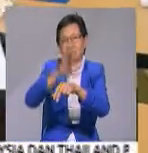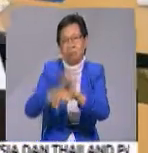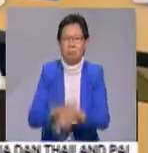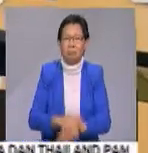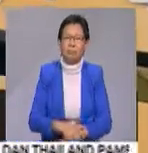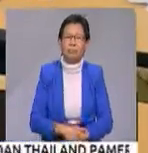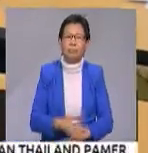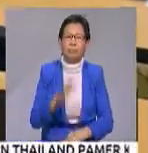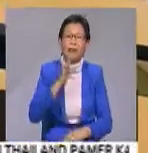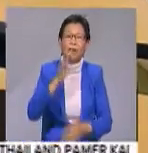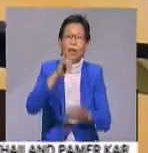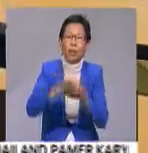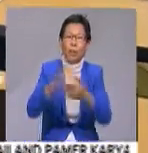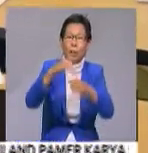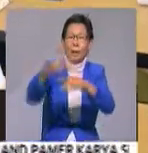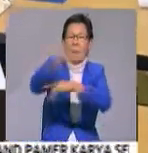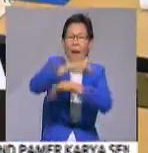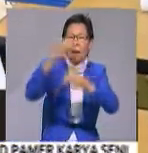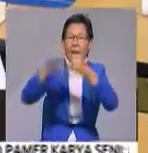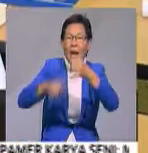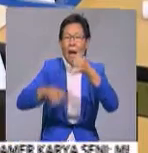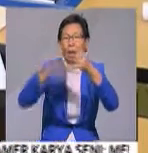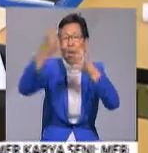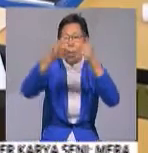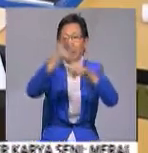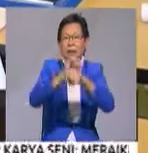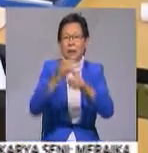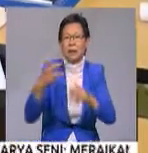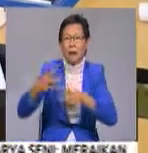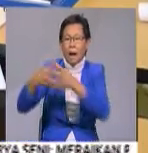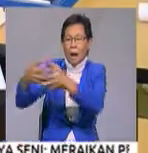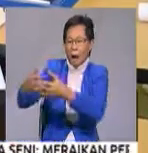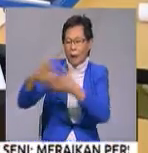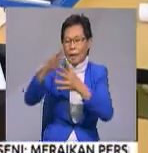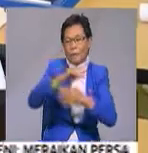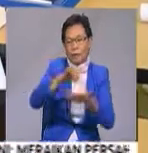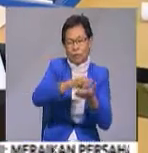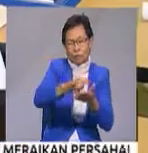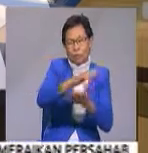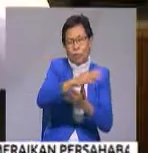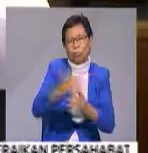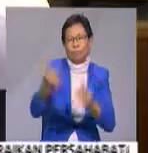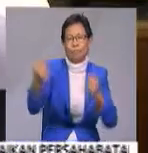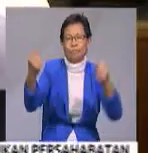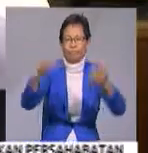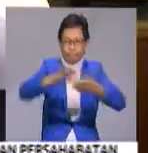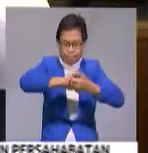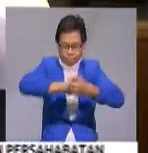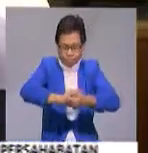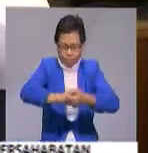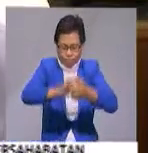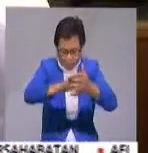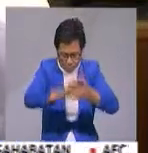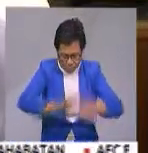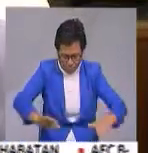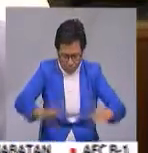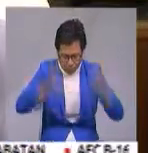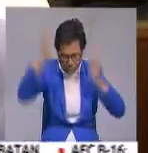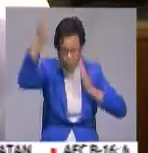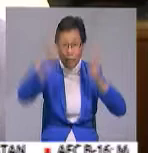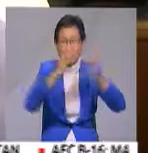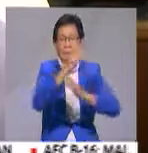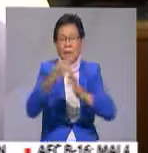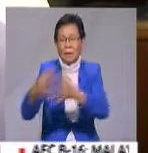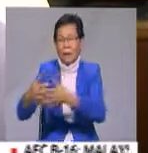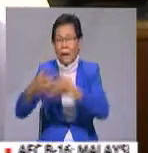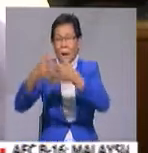Beliau berkata demikian pada hari terakhir lawatan kerjanya ke Washington dan New York bagi mengukuhkan jalinan kerjasama keselamatan antara Malaysia dan